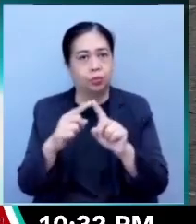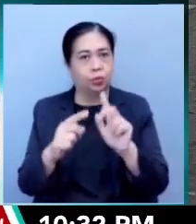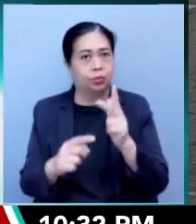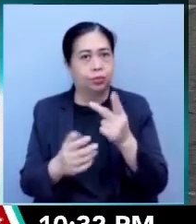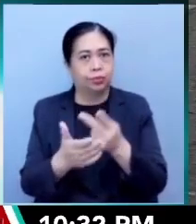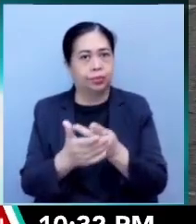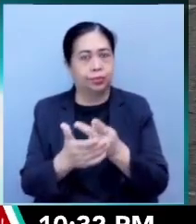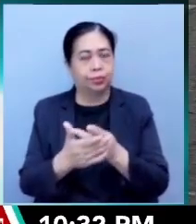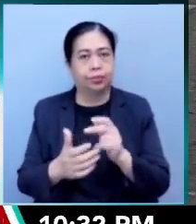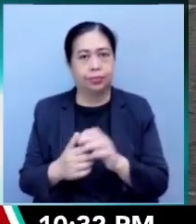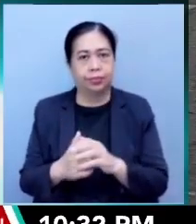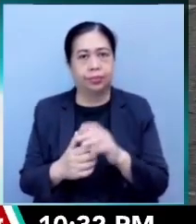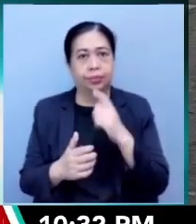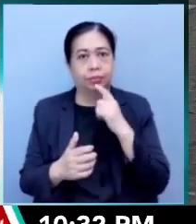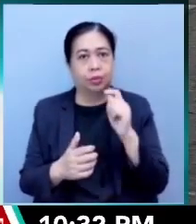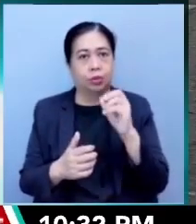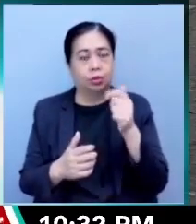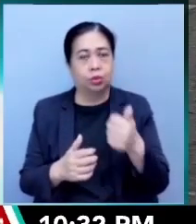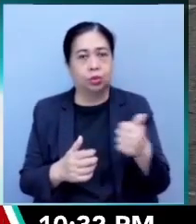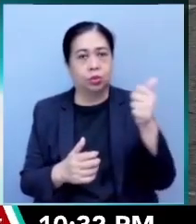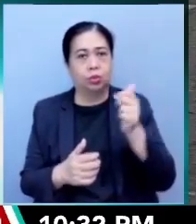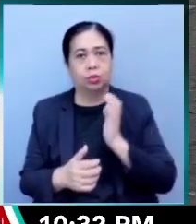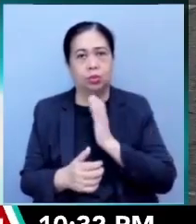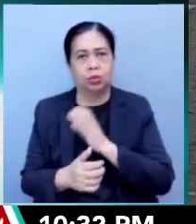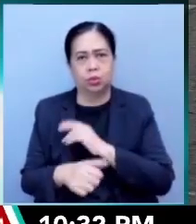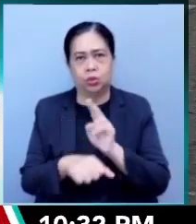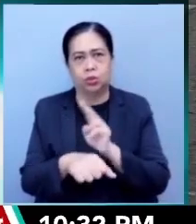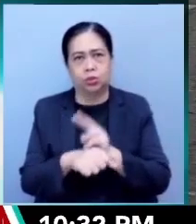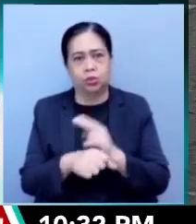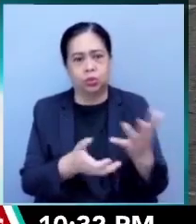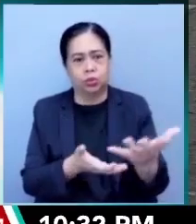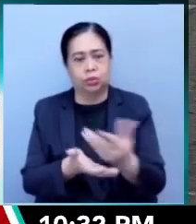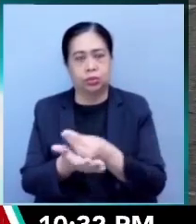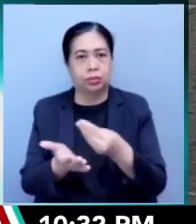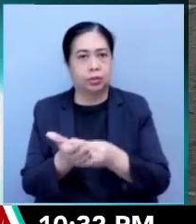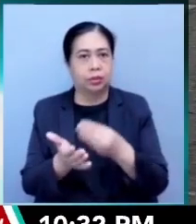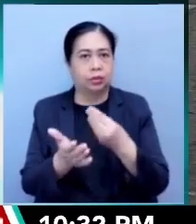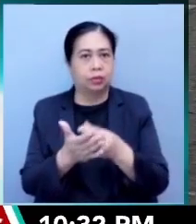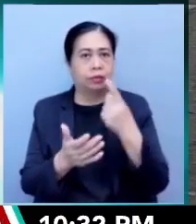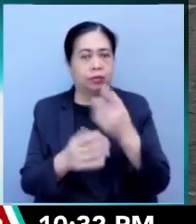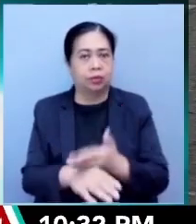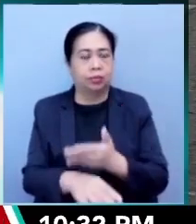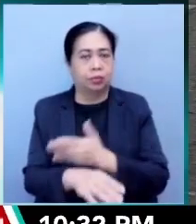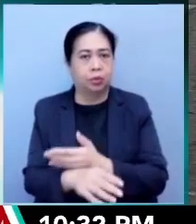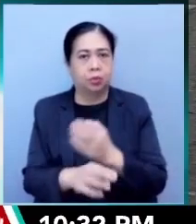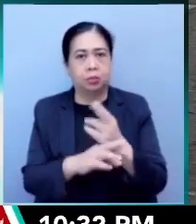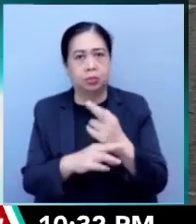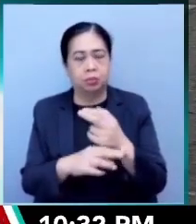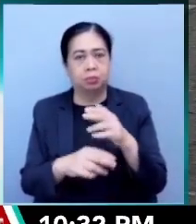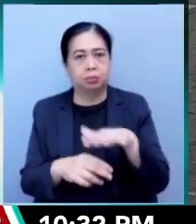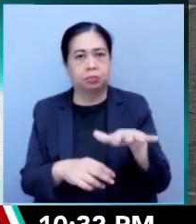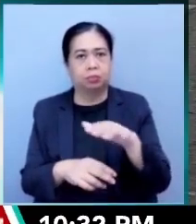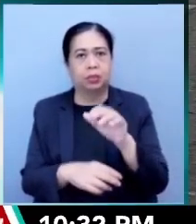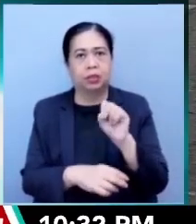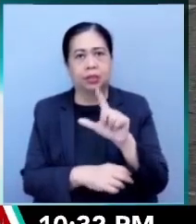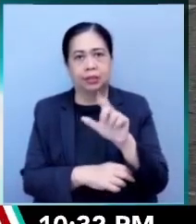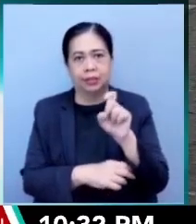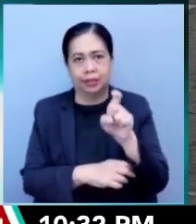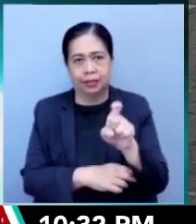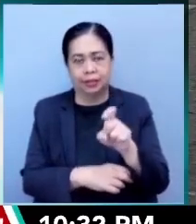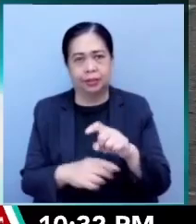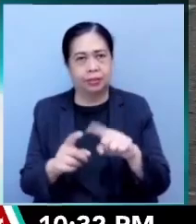Ayon sa Toll Regulatory Board, gagamitin ng malilikom na pondo sa pagpapaganda at pagpapalawak ng SLEX. Pero kalahati lang